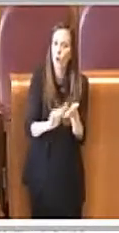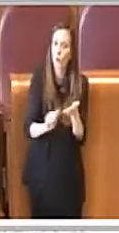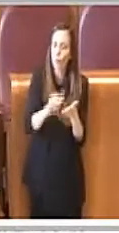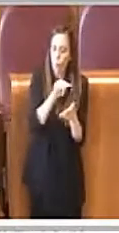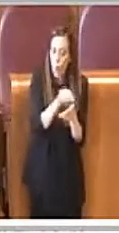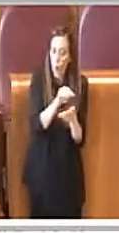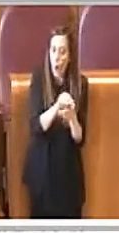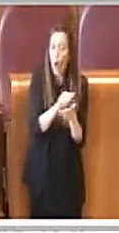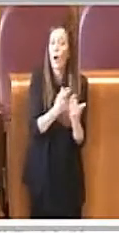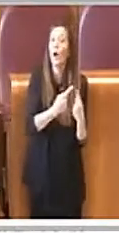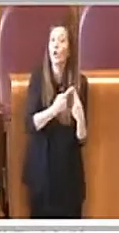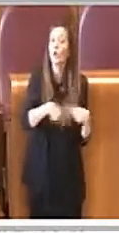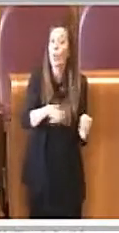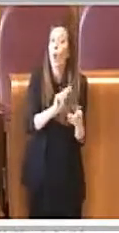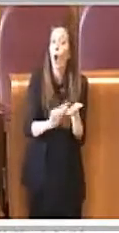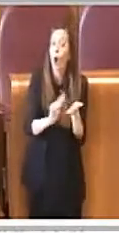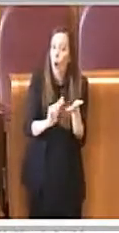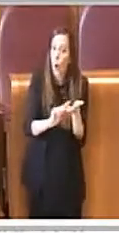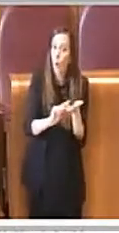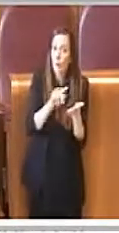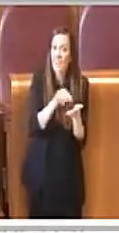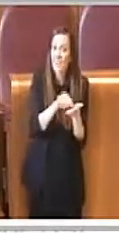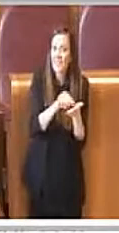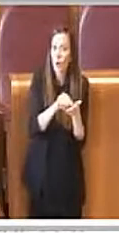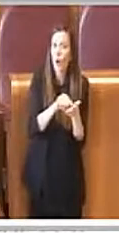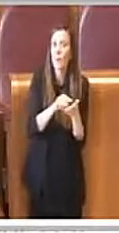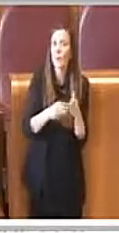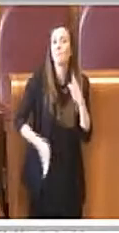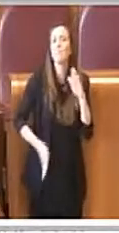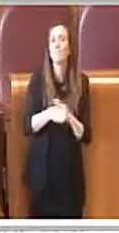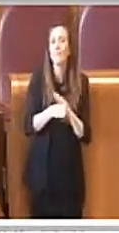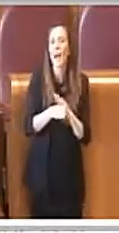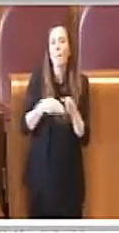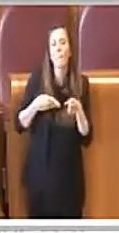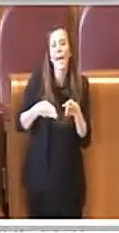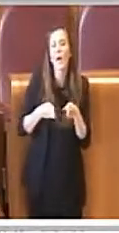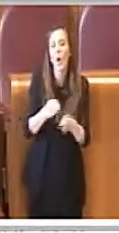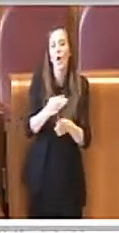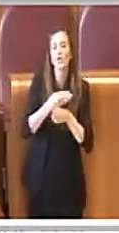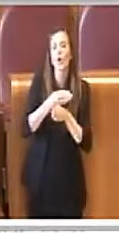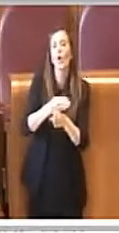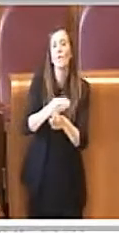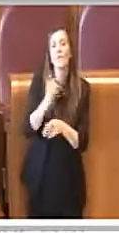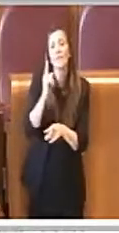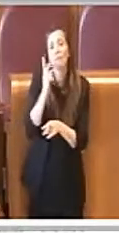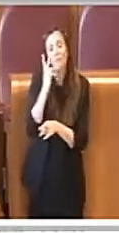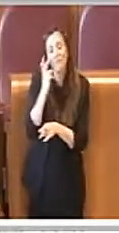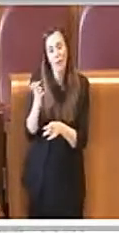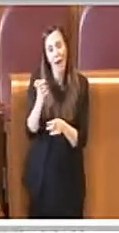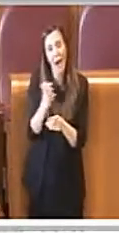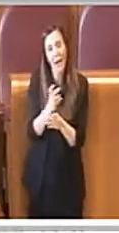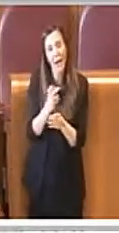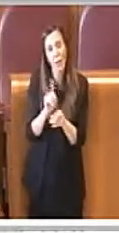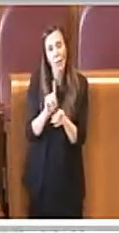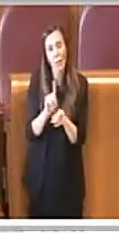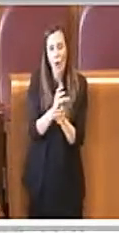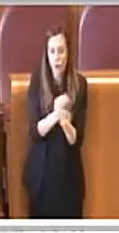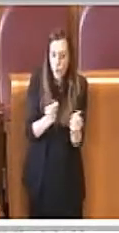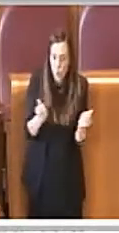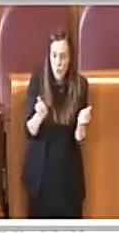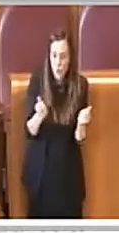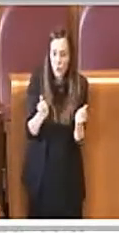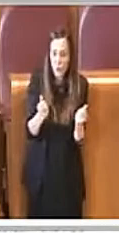scuola avvia sempre dei percorsi condivisi che poi devono trovare una soluzione nelle forme più